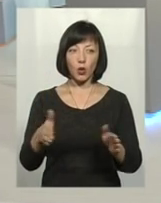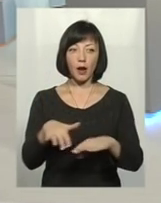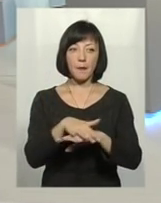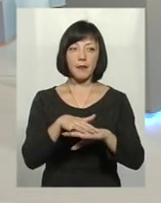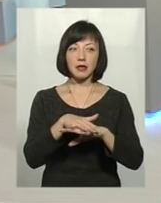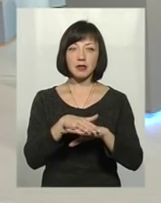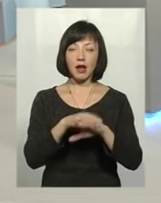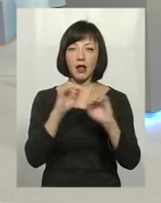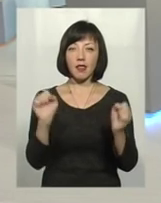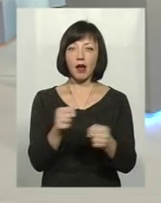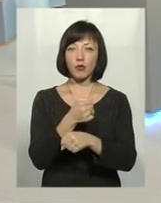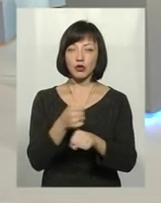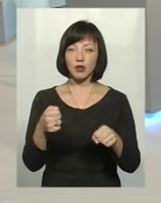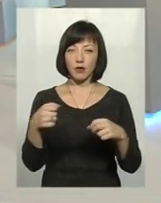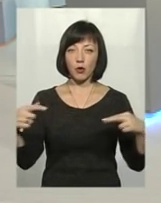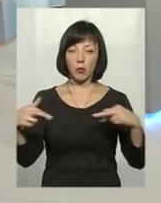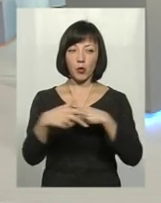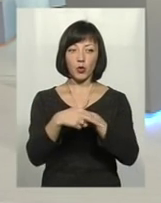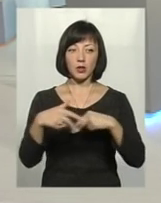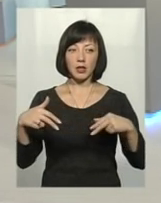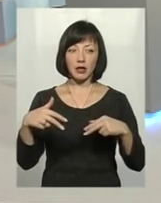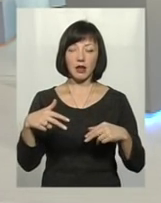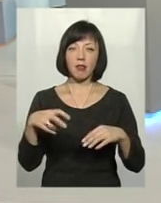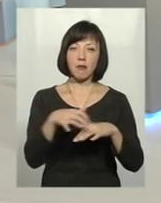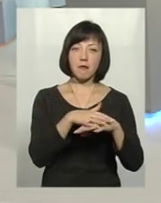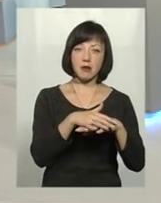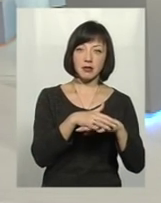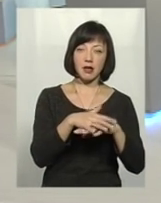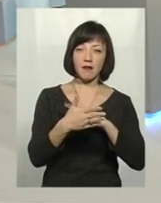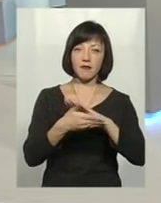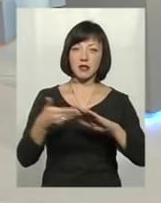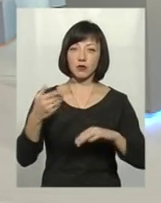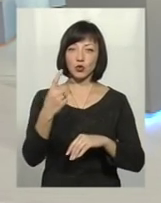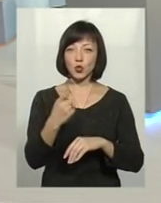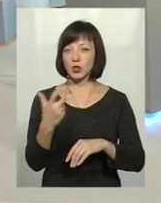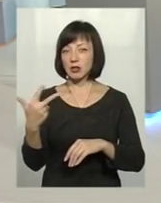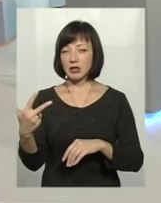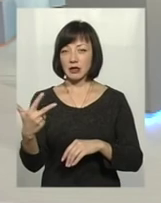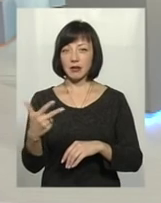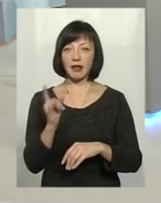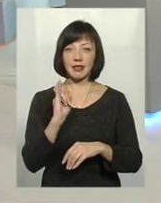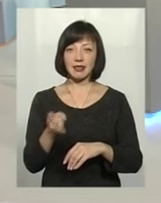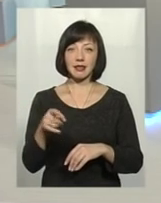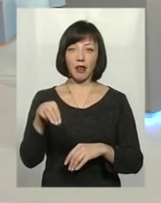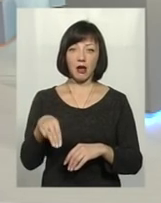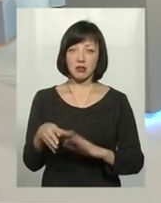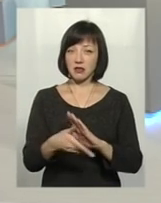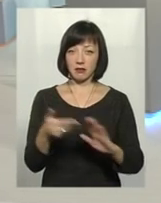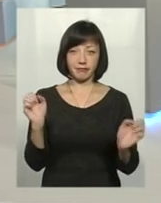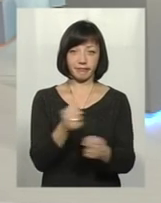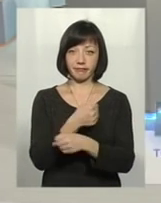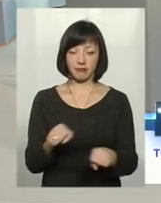можна пройти ні на базар, не скору визвати, не таксі визвати.